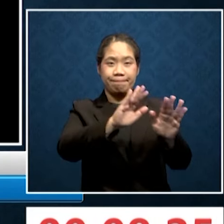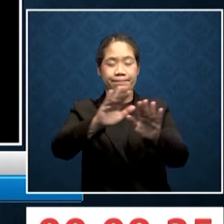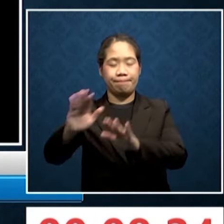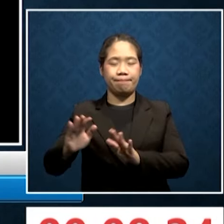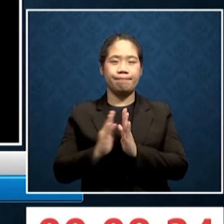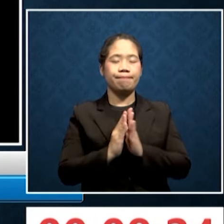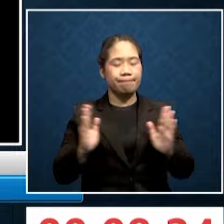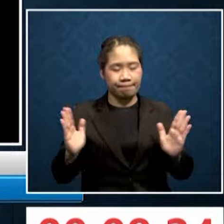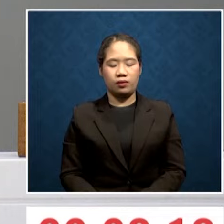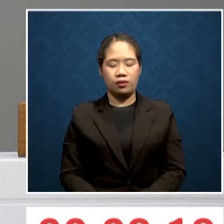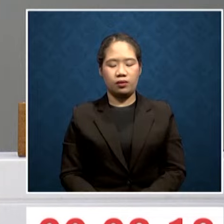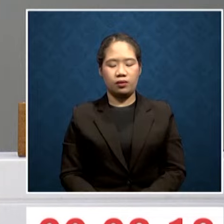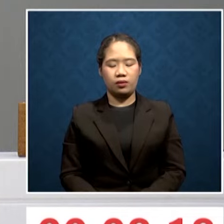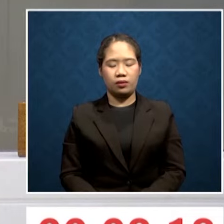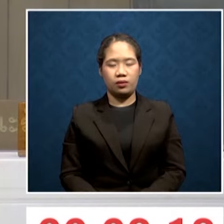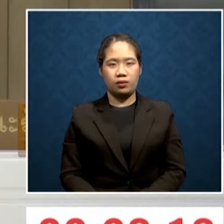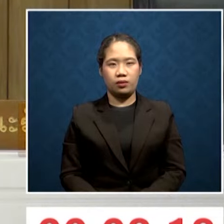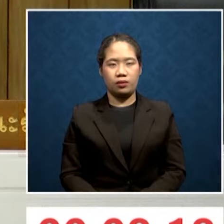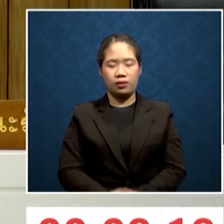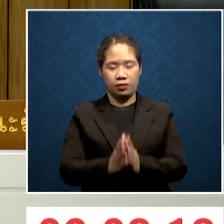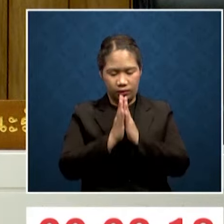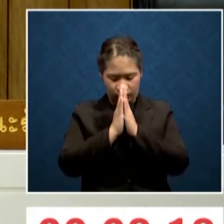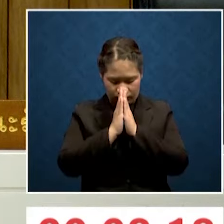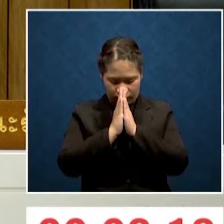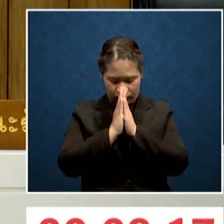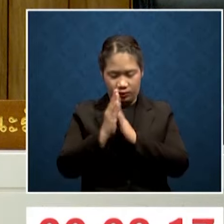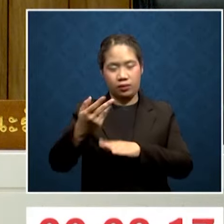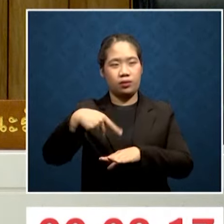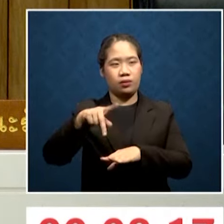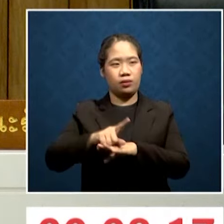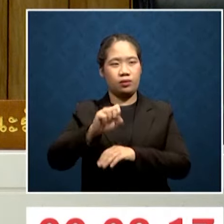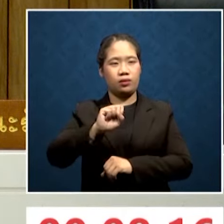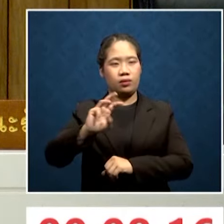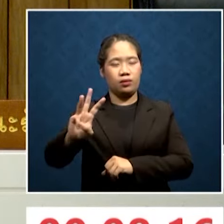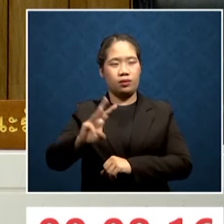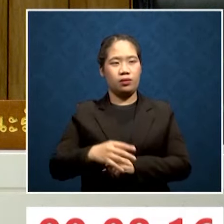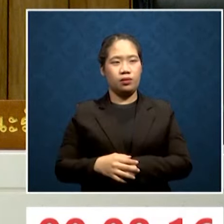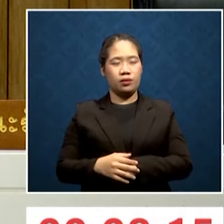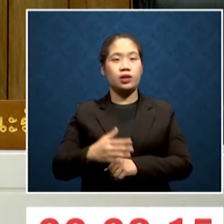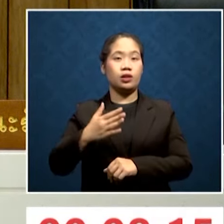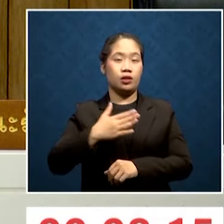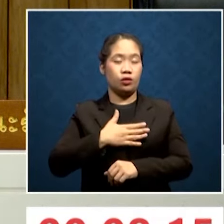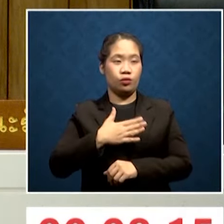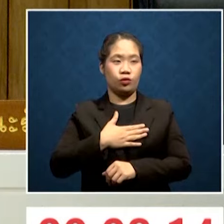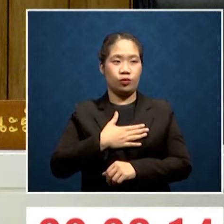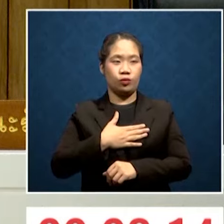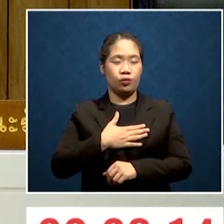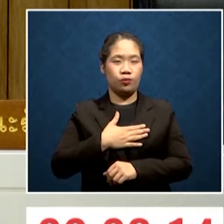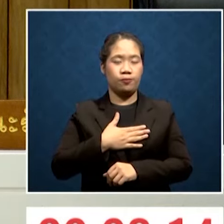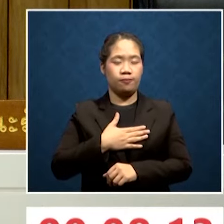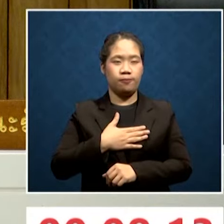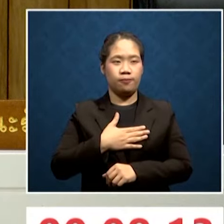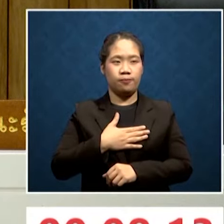านี้ก่อนนะครับขอบคุณท่านครับ กราบเรียนท่านประธานที่เคารพกับผมนายทิศิริรัตยาก